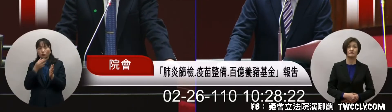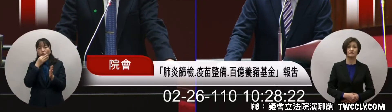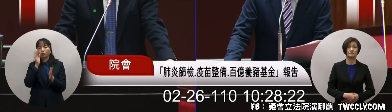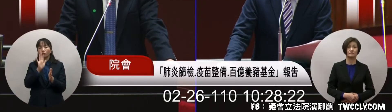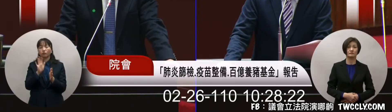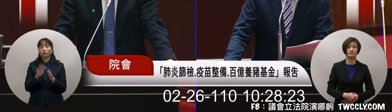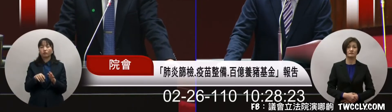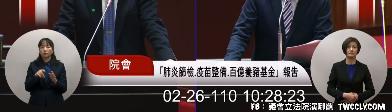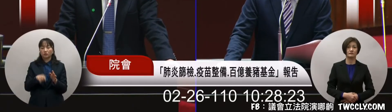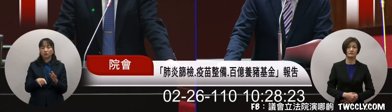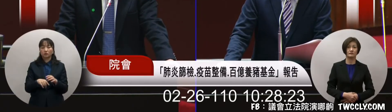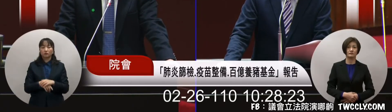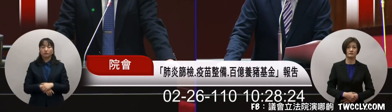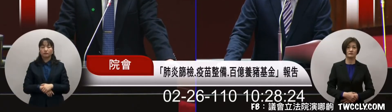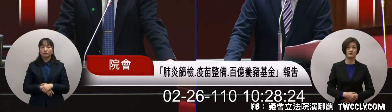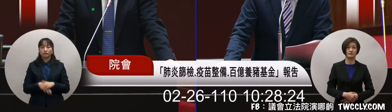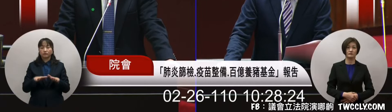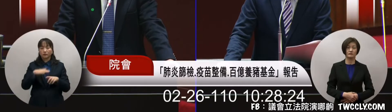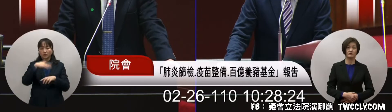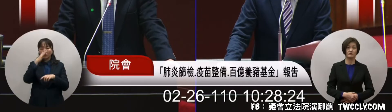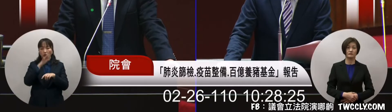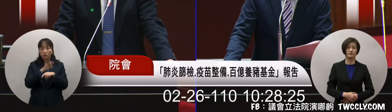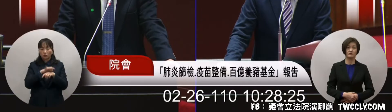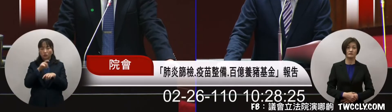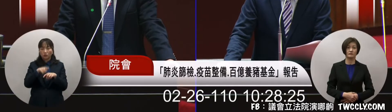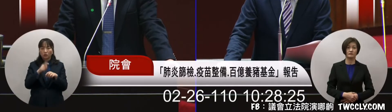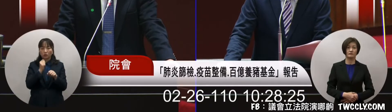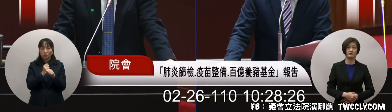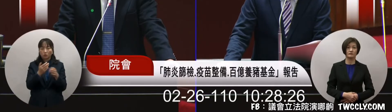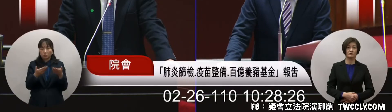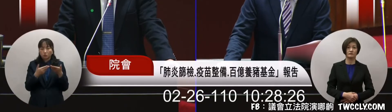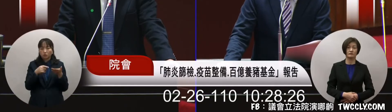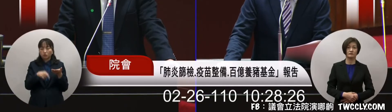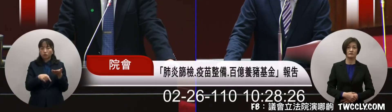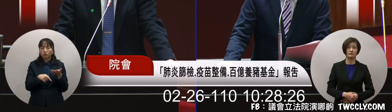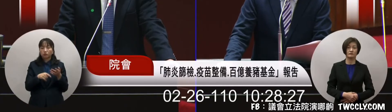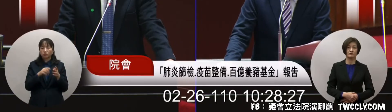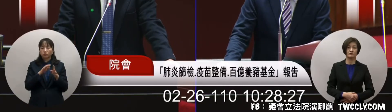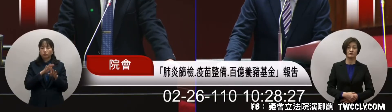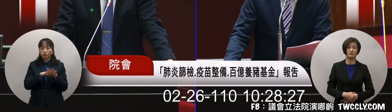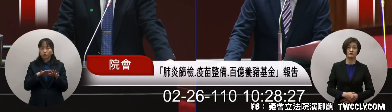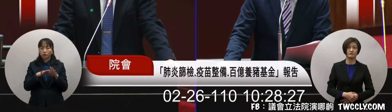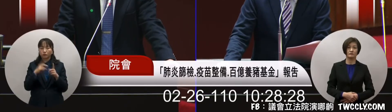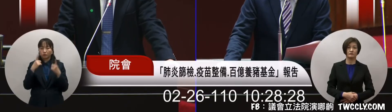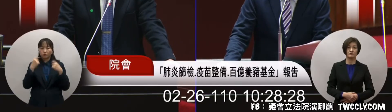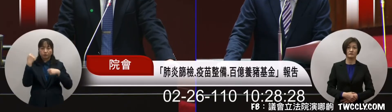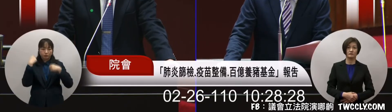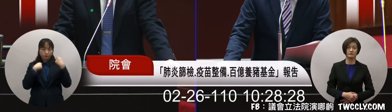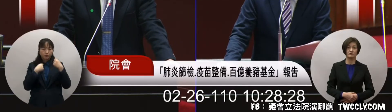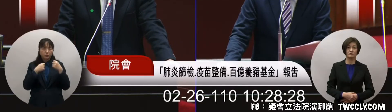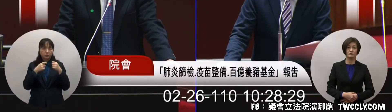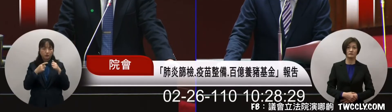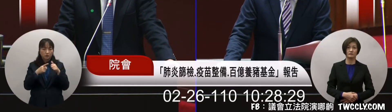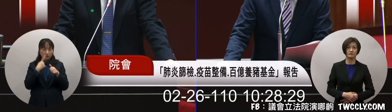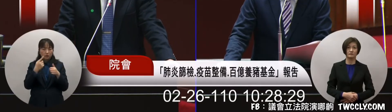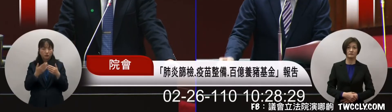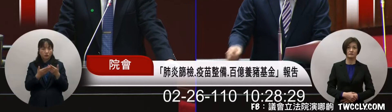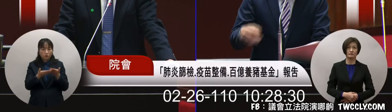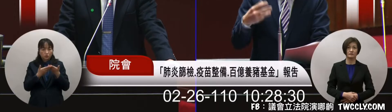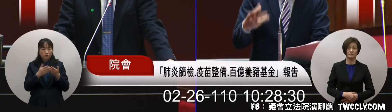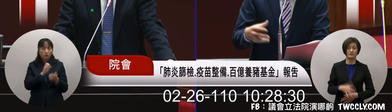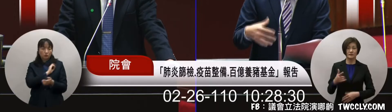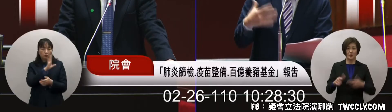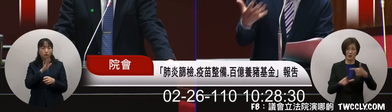那进来以高端在收案的情况啊，可能他会比较早一点收案完成。 所